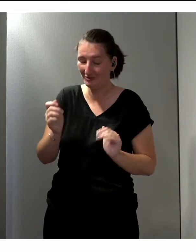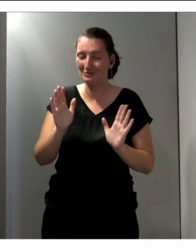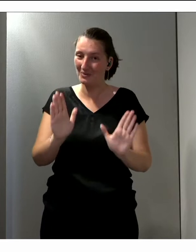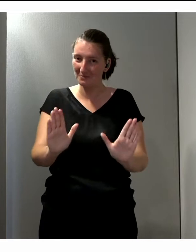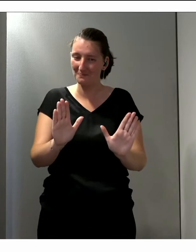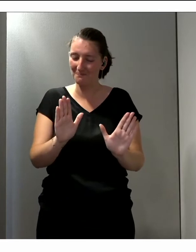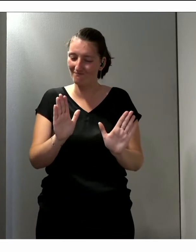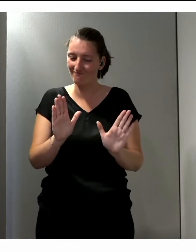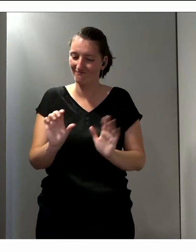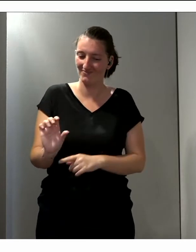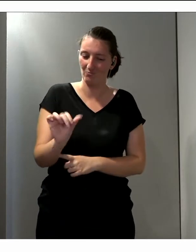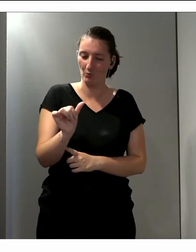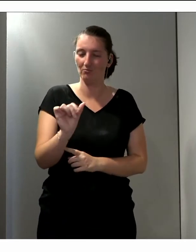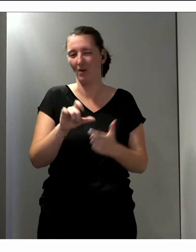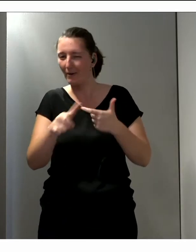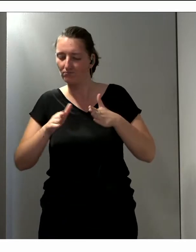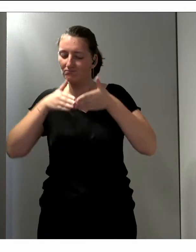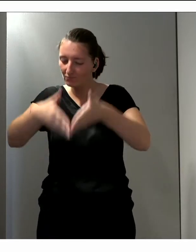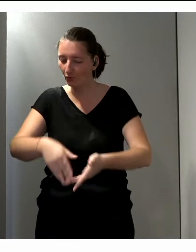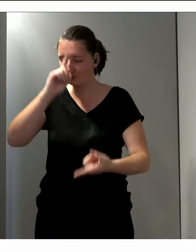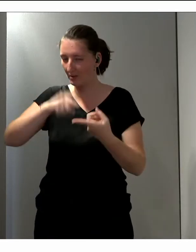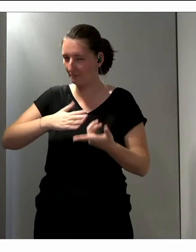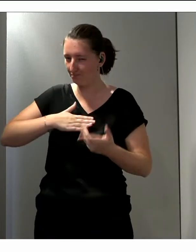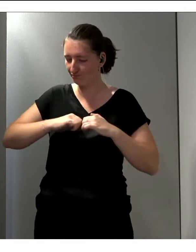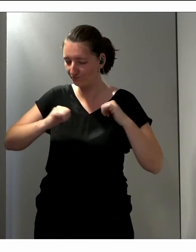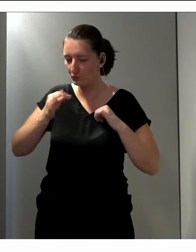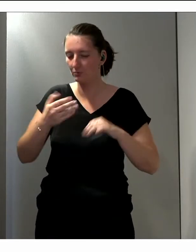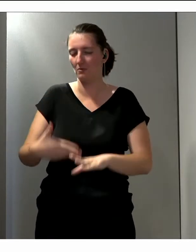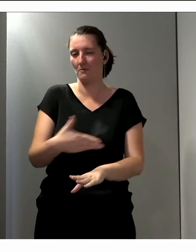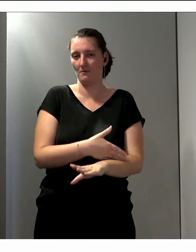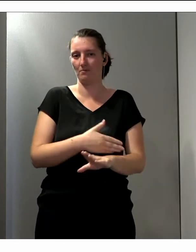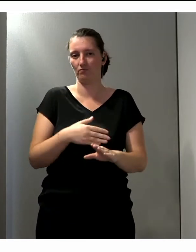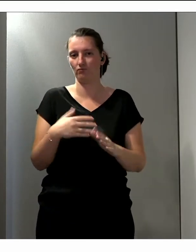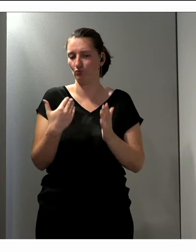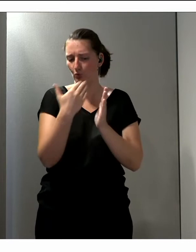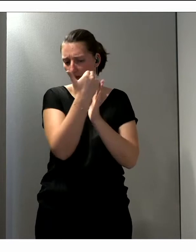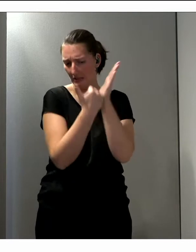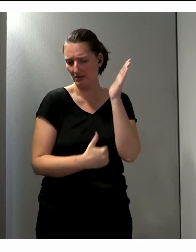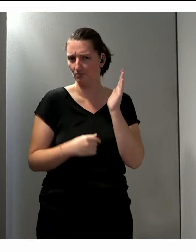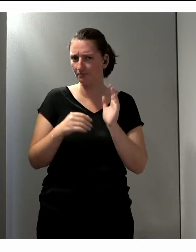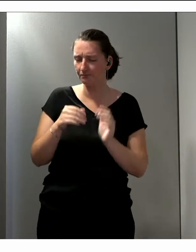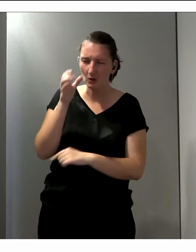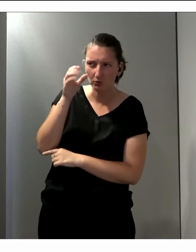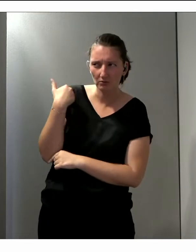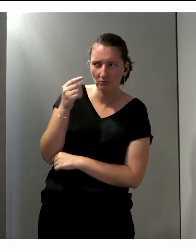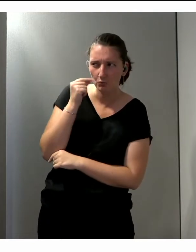mon propos, je voudrais juste préciser que sur un certain nombre de points, et je les ai listés, abordés par monsieur,